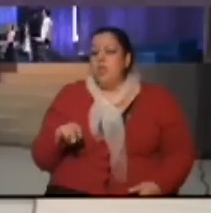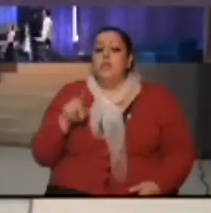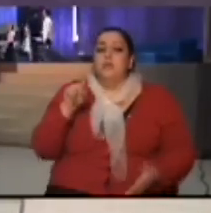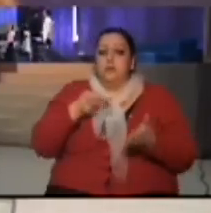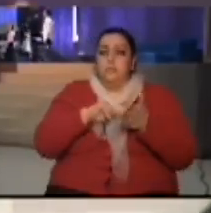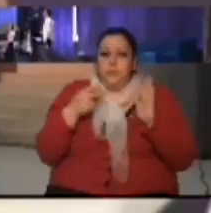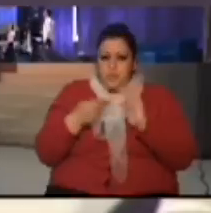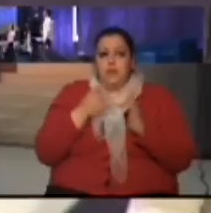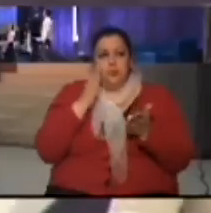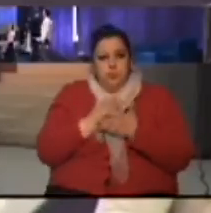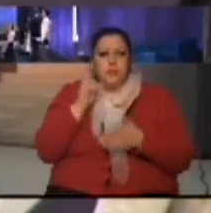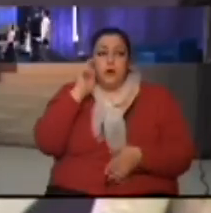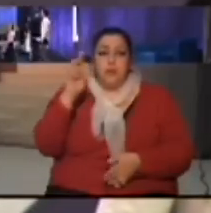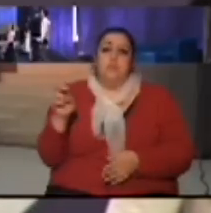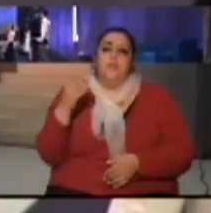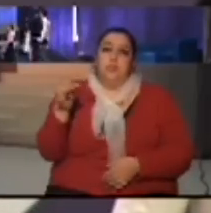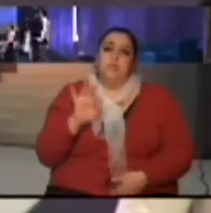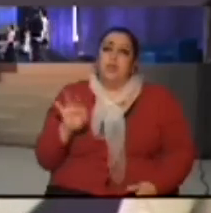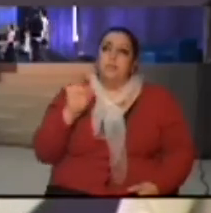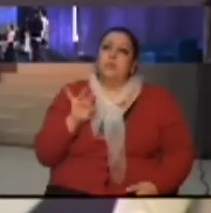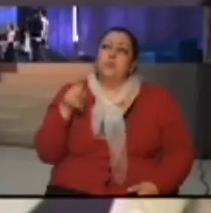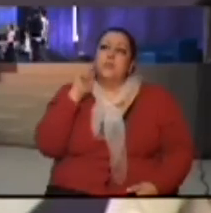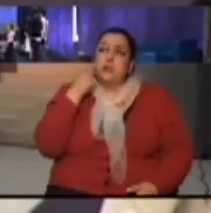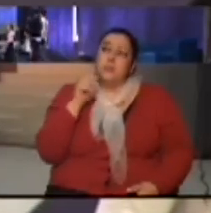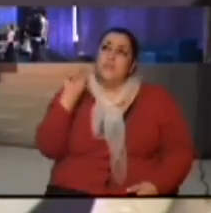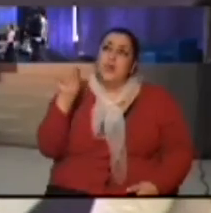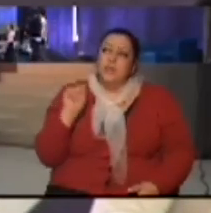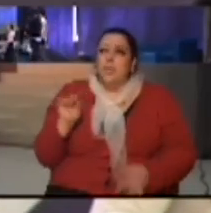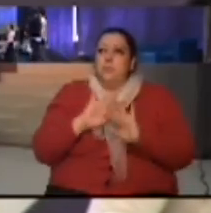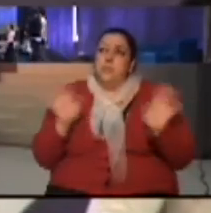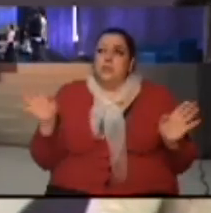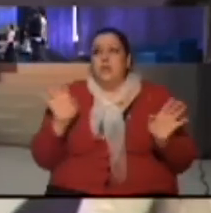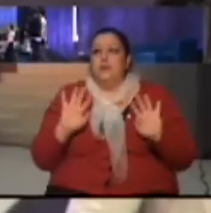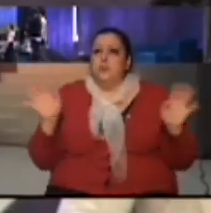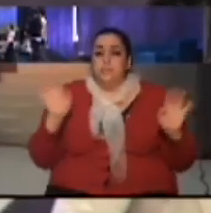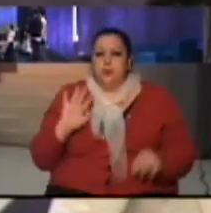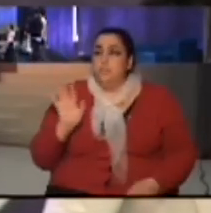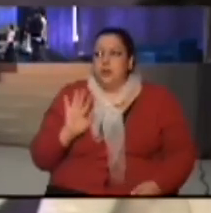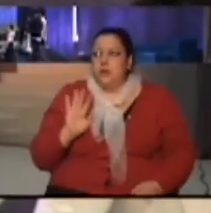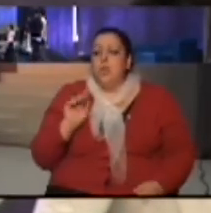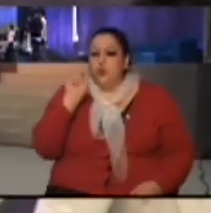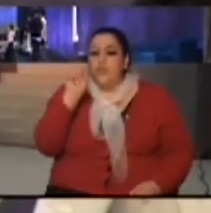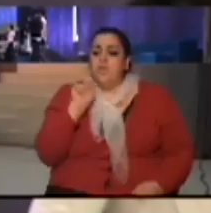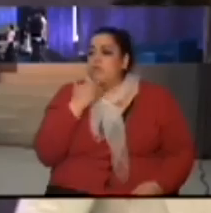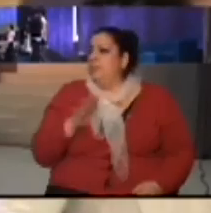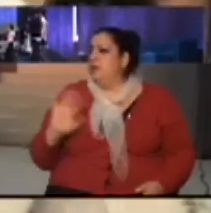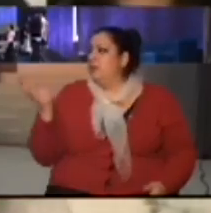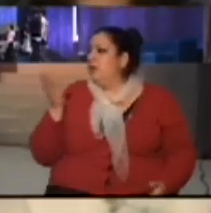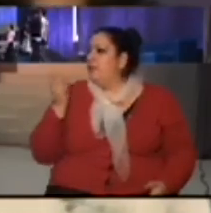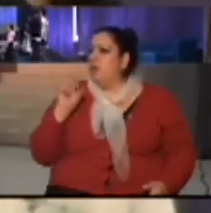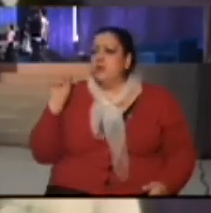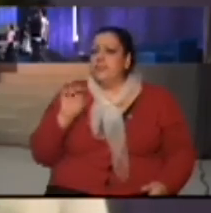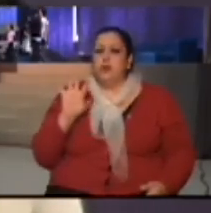ես այսօր ինչ-որ մի տեղ ես ասել, ու կարաս վերջակետ դնես, կարաս չդնես, ուզում եմ քեզ ասեմ, մի դիր վերջակետ,